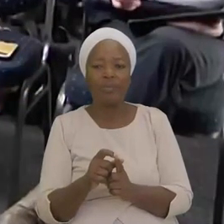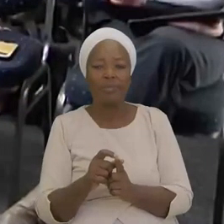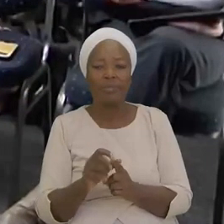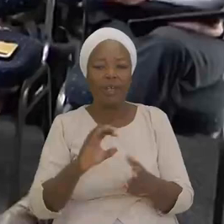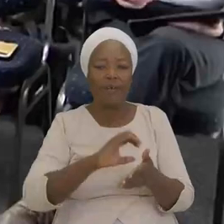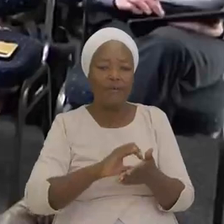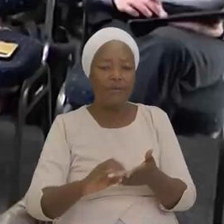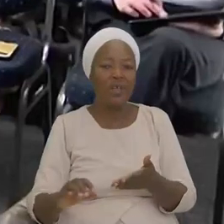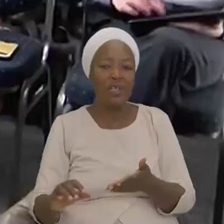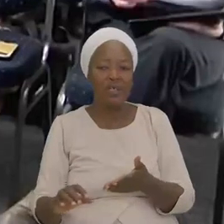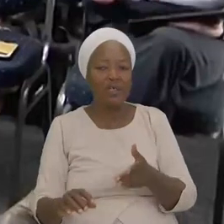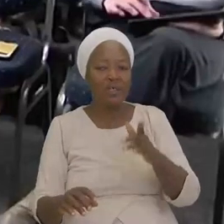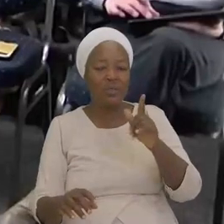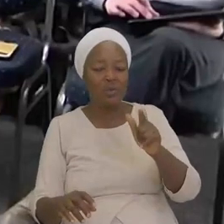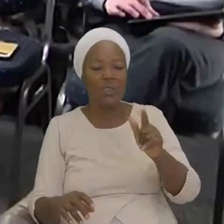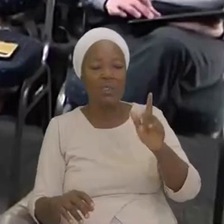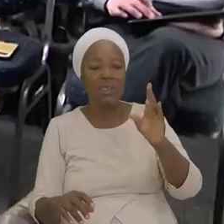Verset